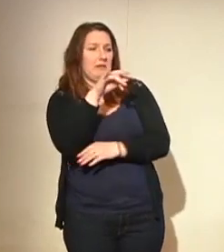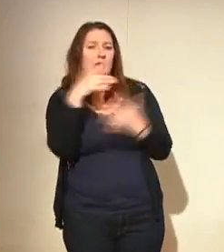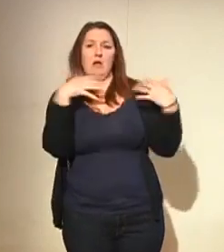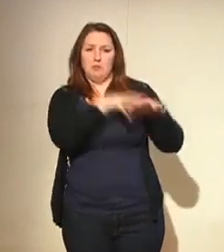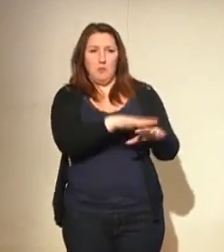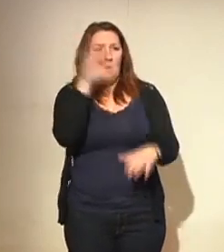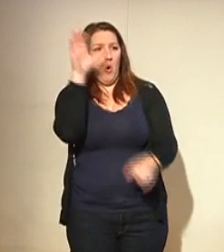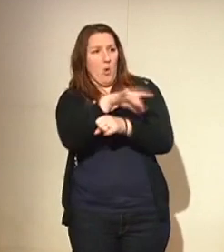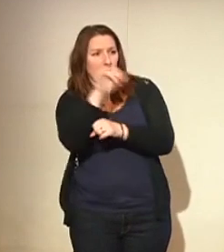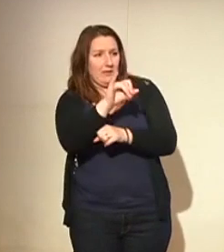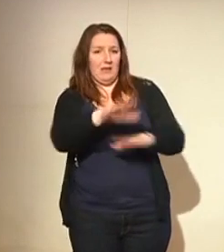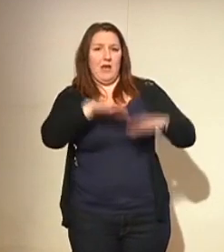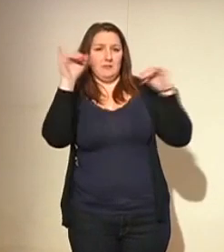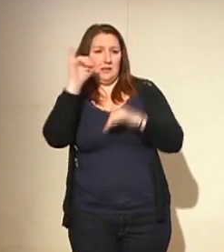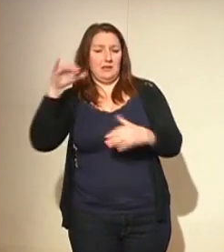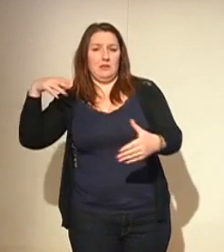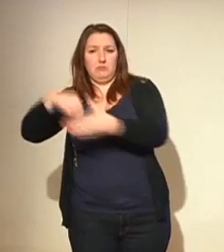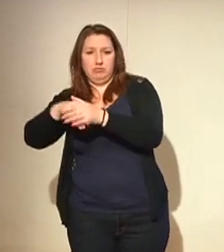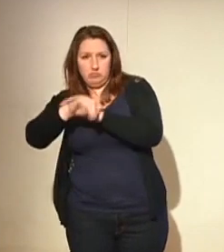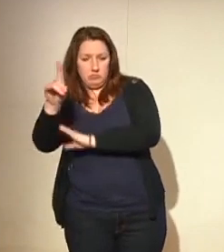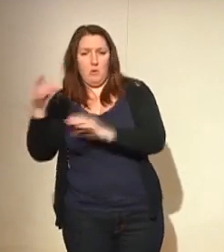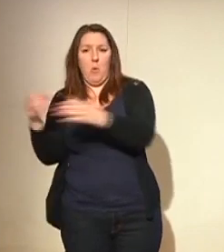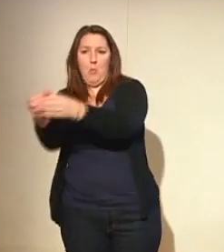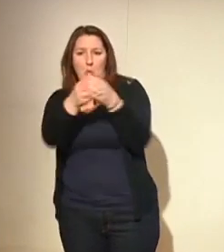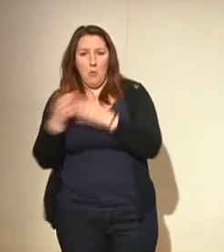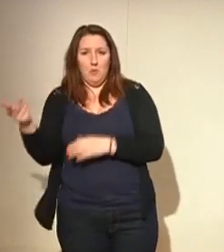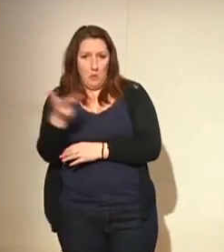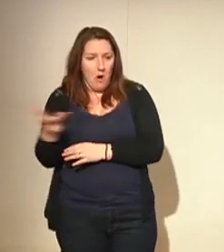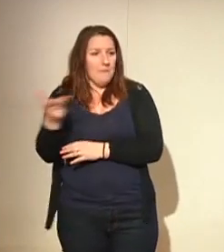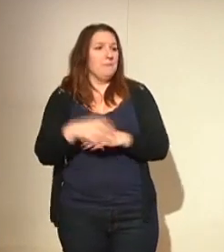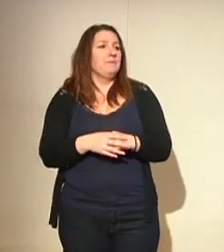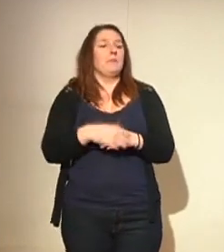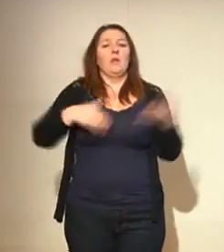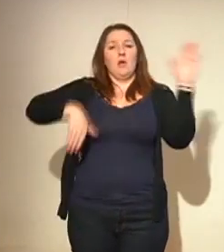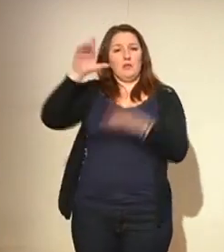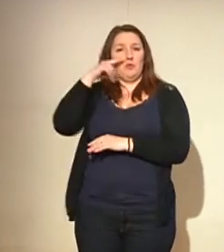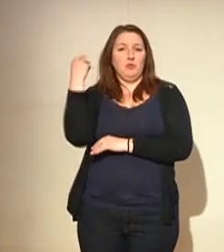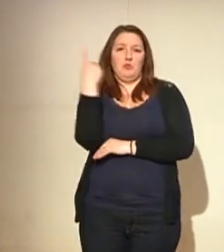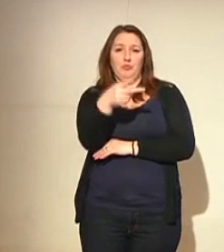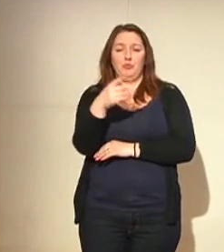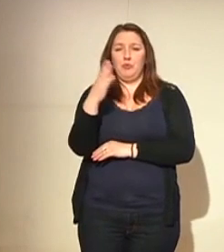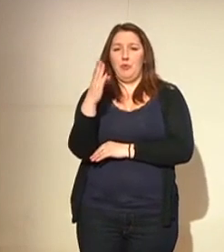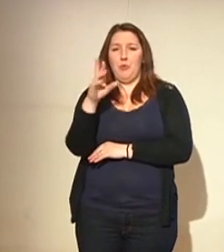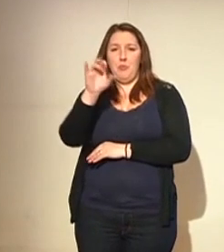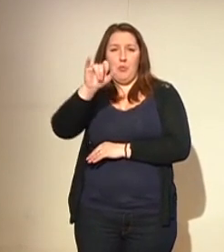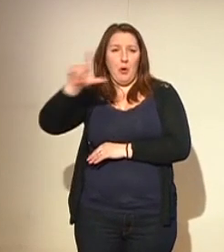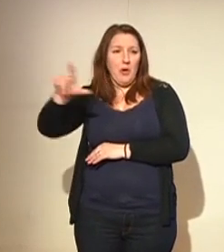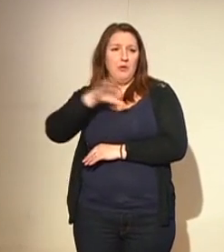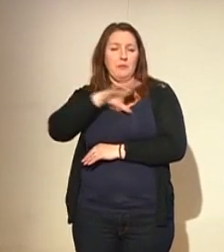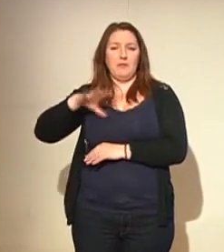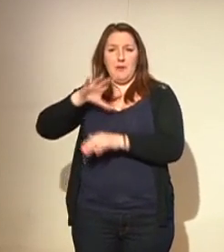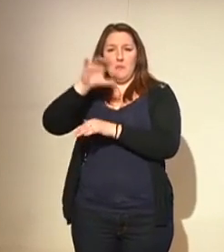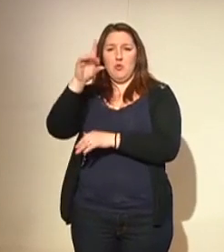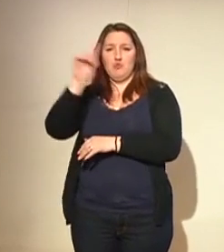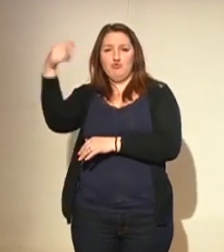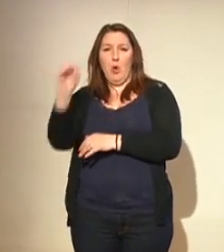s'abstient qui pas part V groupes et la candidature de Monsieur bre suppl Mad Dornan